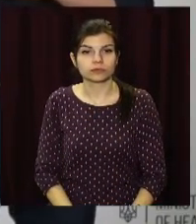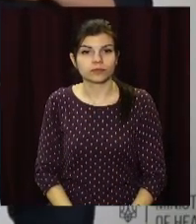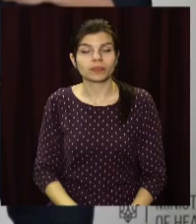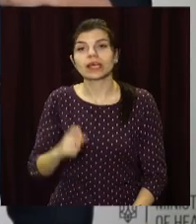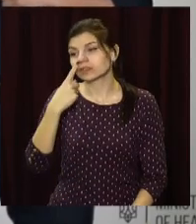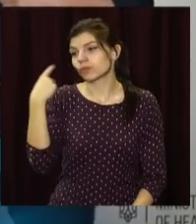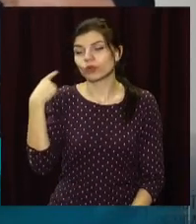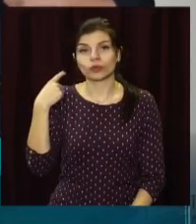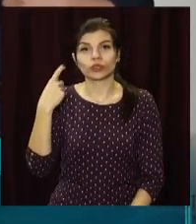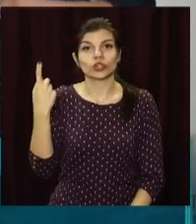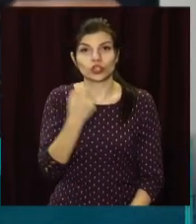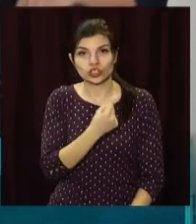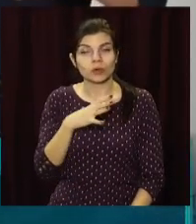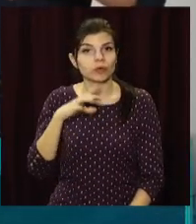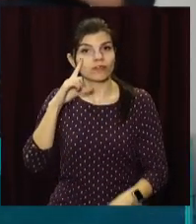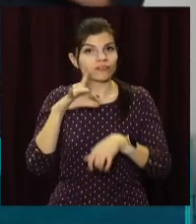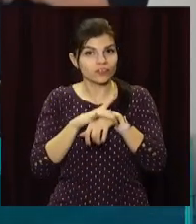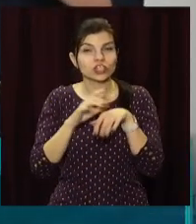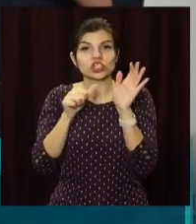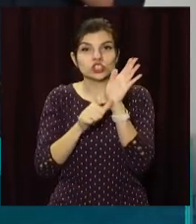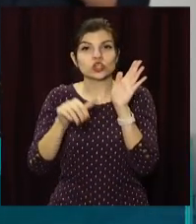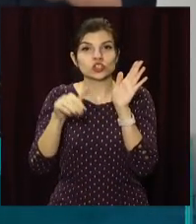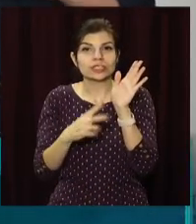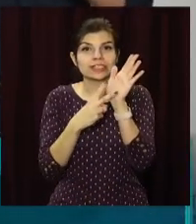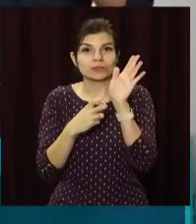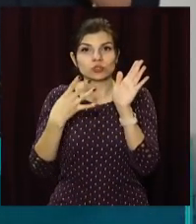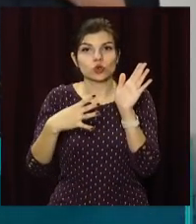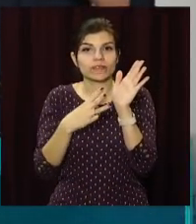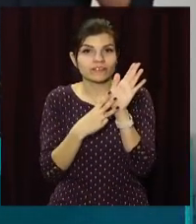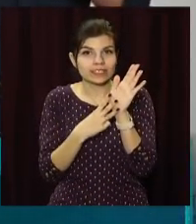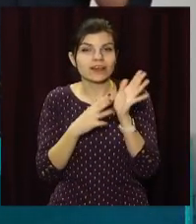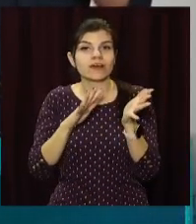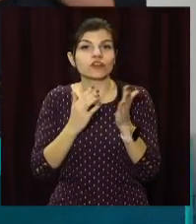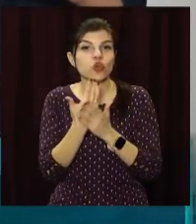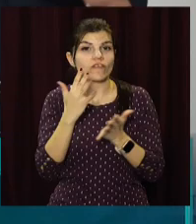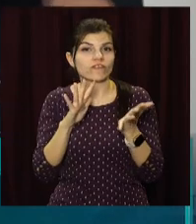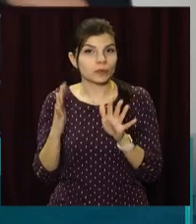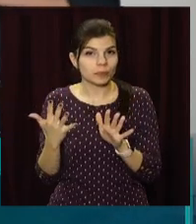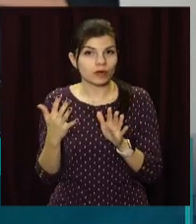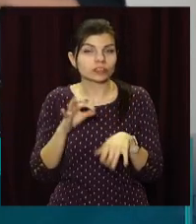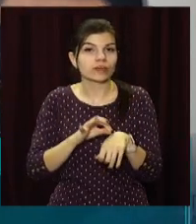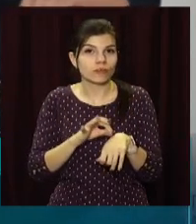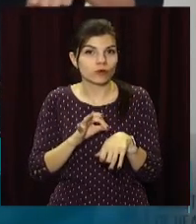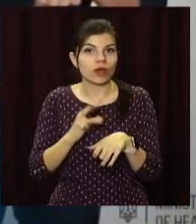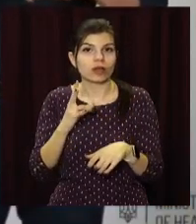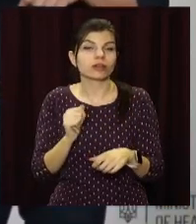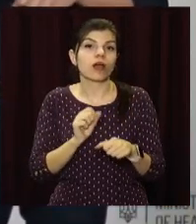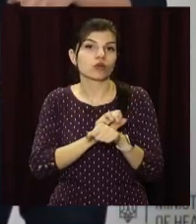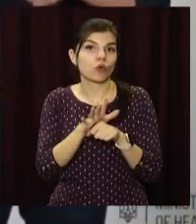За минулий тиждень було виявлено 60 тисяч 748 нових випадків захворюваності